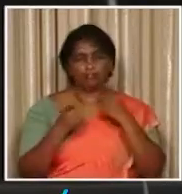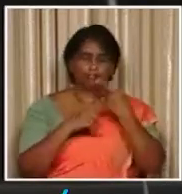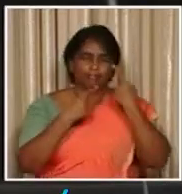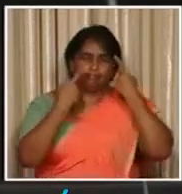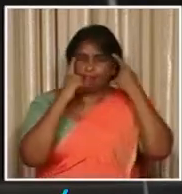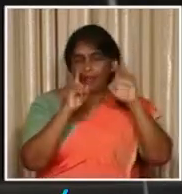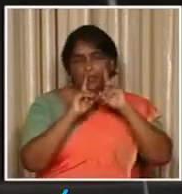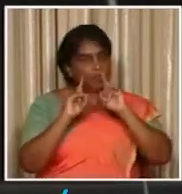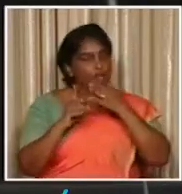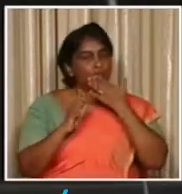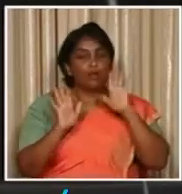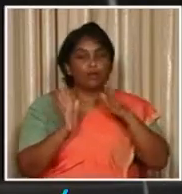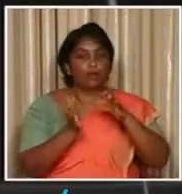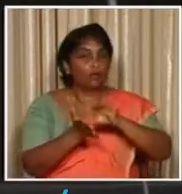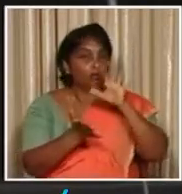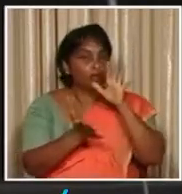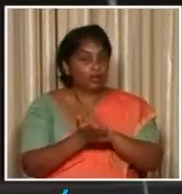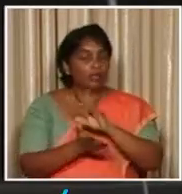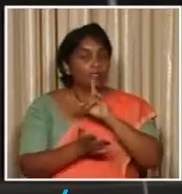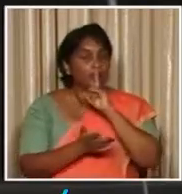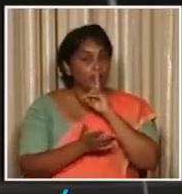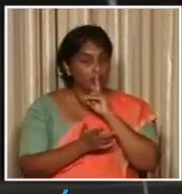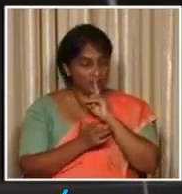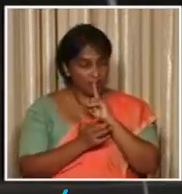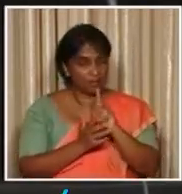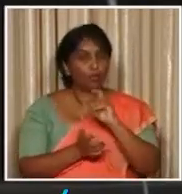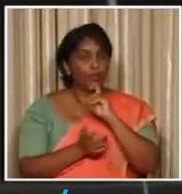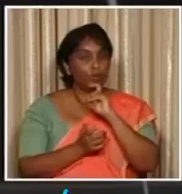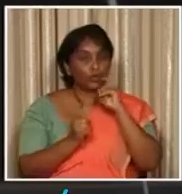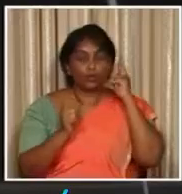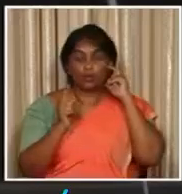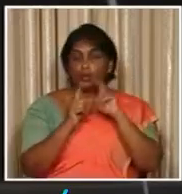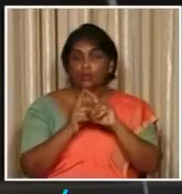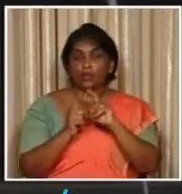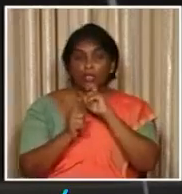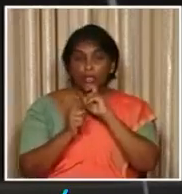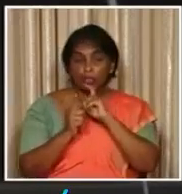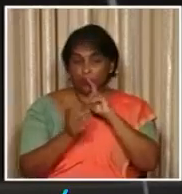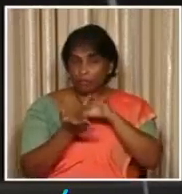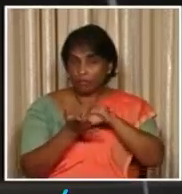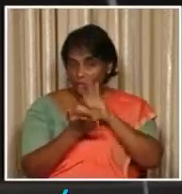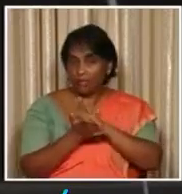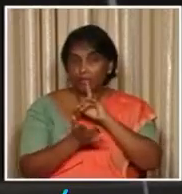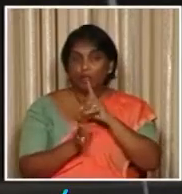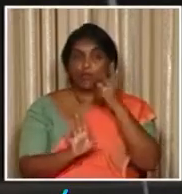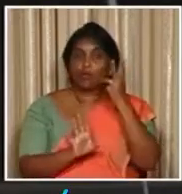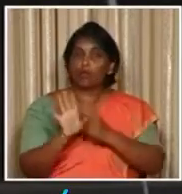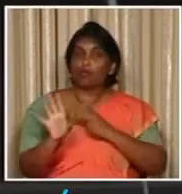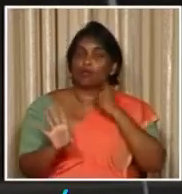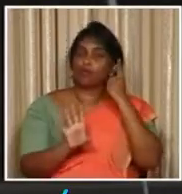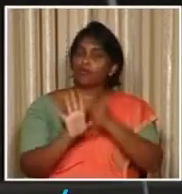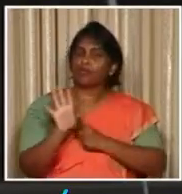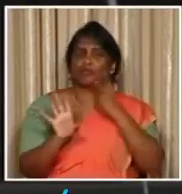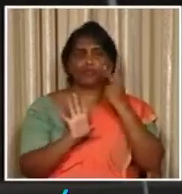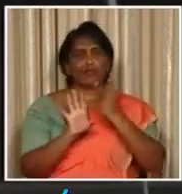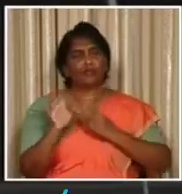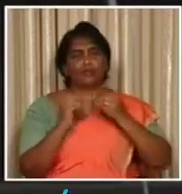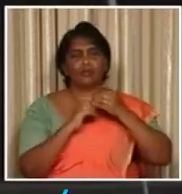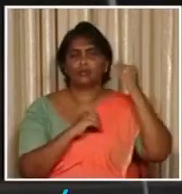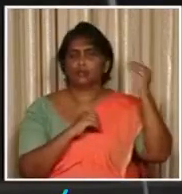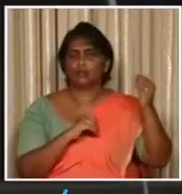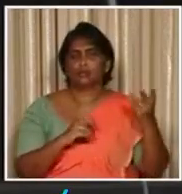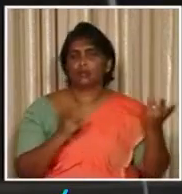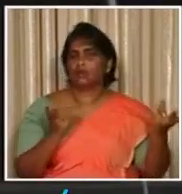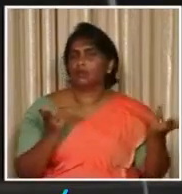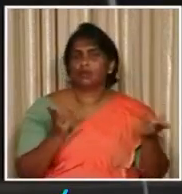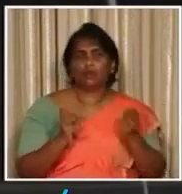ඒ තීන්දුව දෙන්න මේ නඩුවේ තීන්දුව දෙනකොට තව අවුරුද්දක් දෙකක් ගිහිල්ලා ඉතින් ඒකින්ද